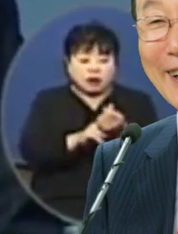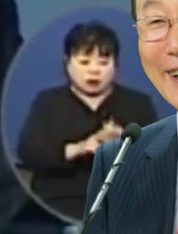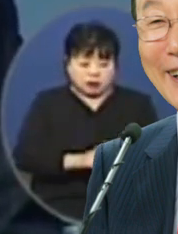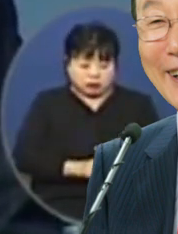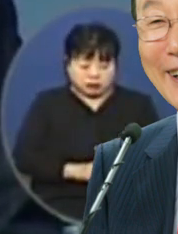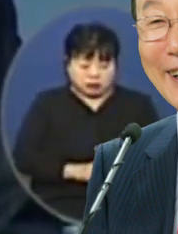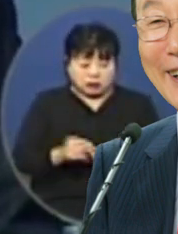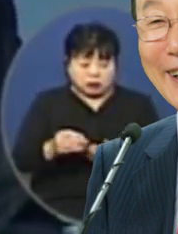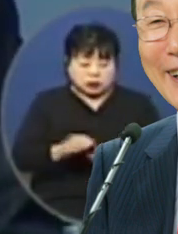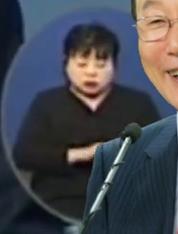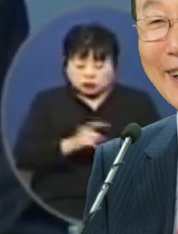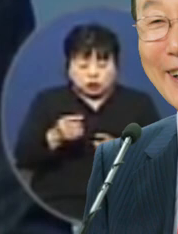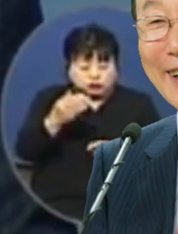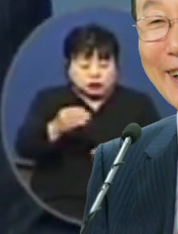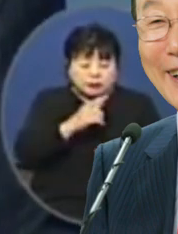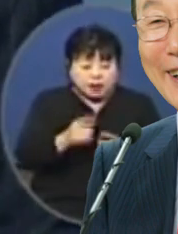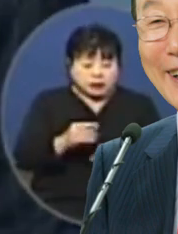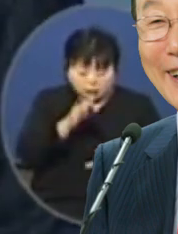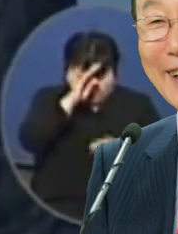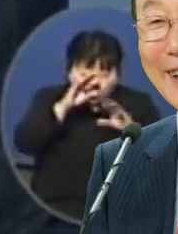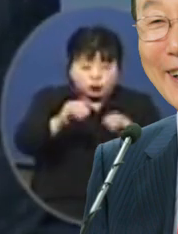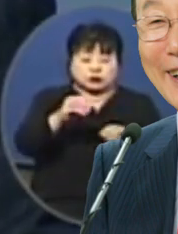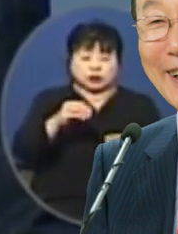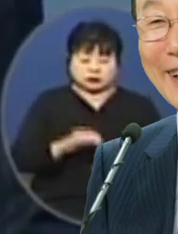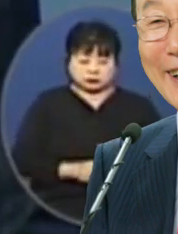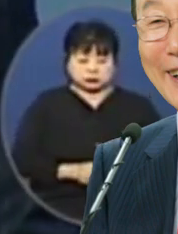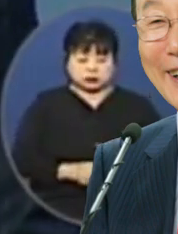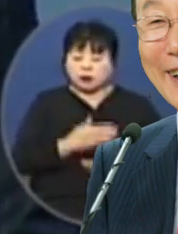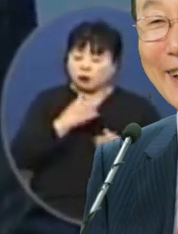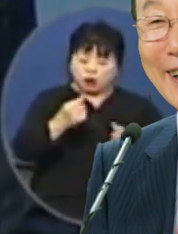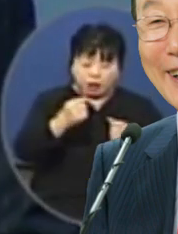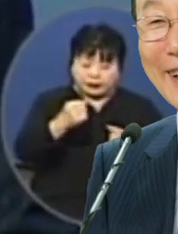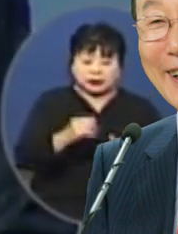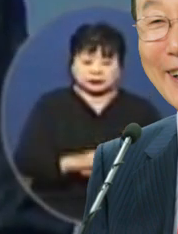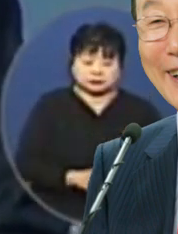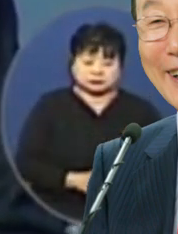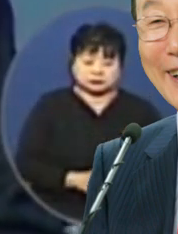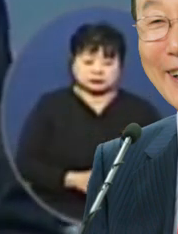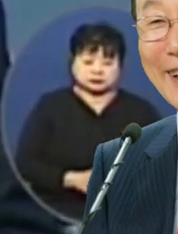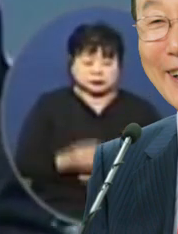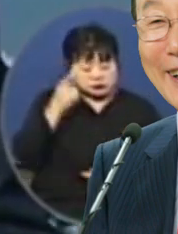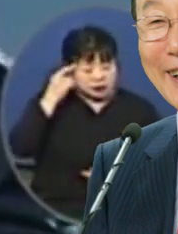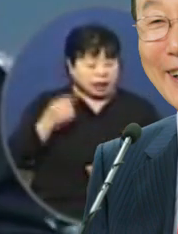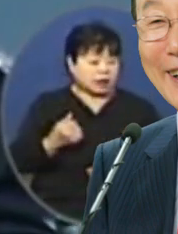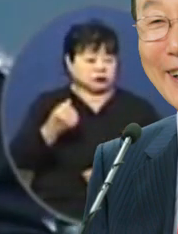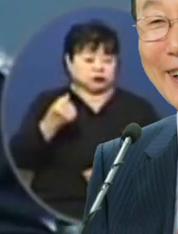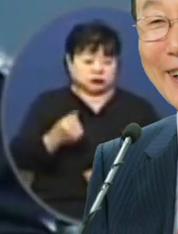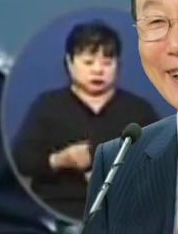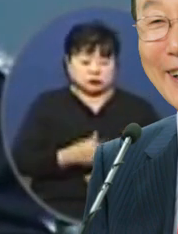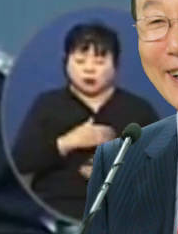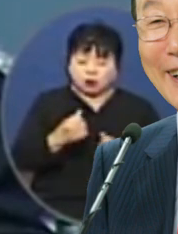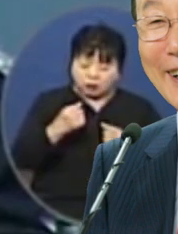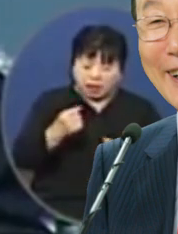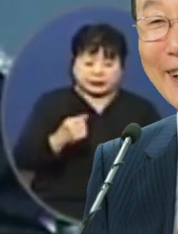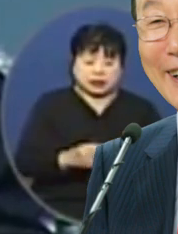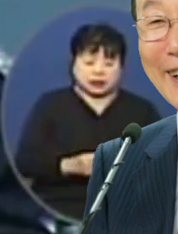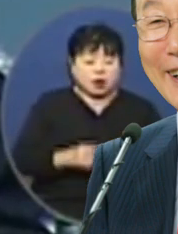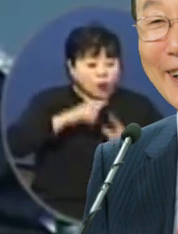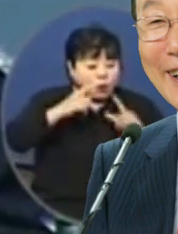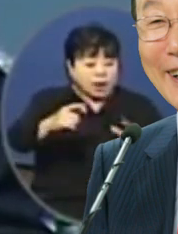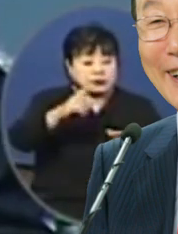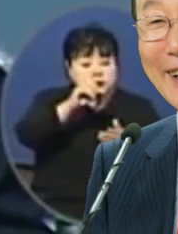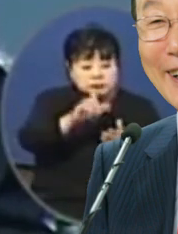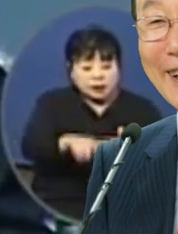이렇게 치료해 주신다. 그러므로 나는 나았다. 나는 건강하다. 내가 상상하고 건강하다고 외치면